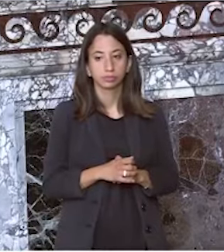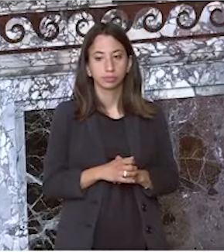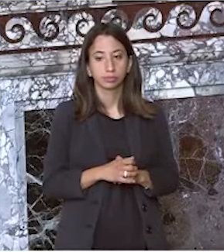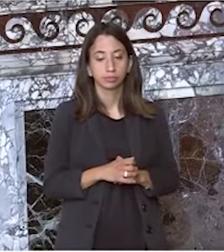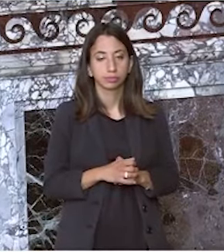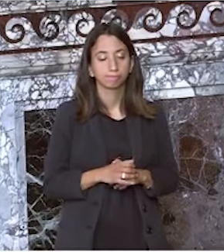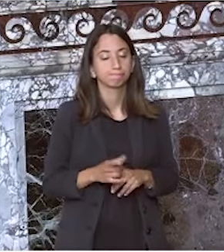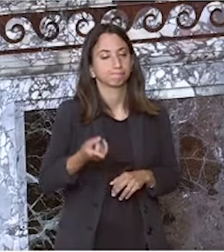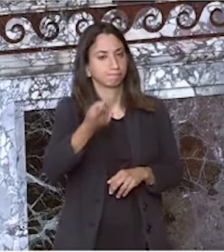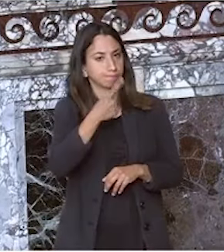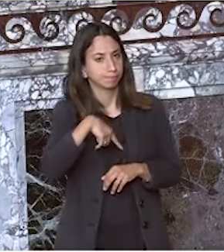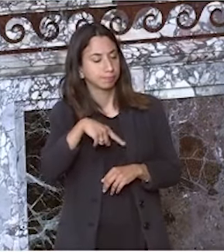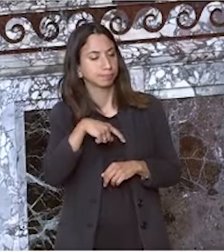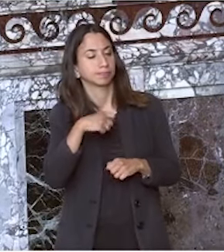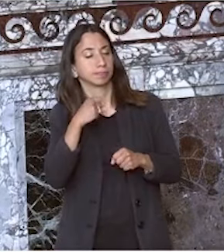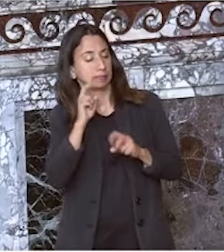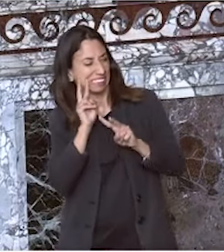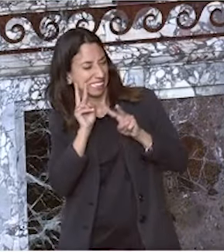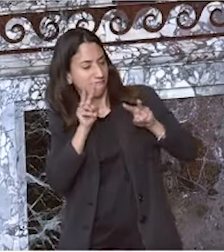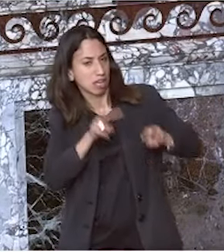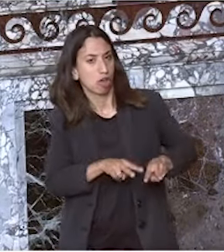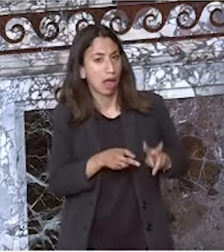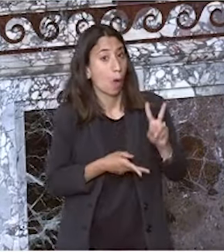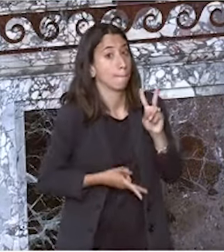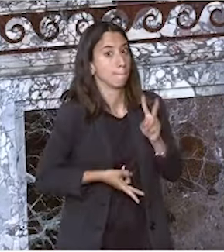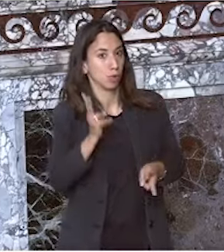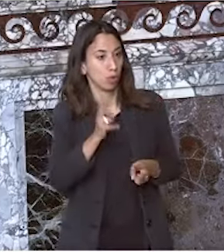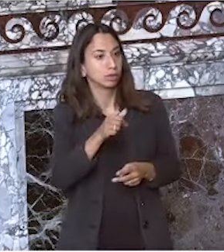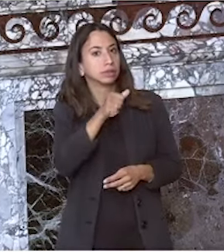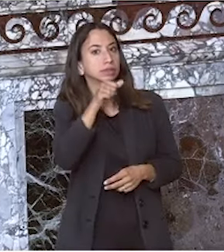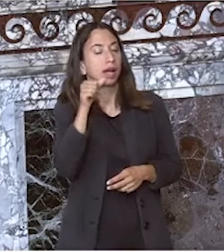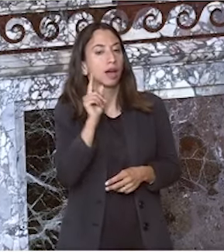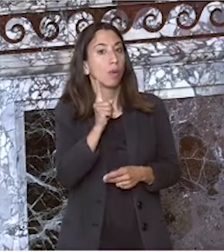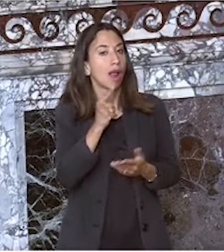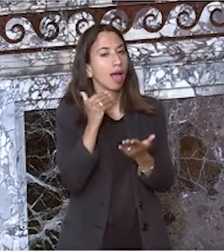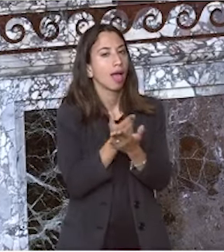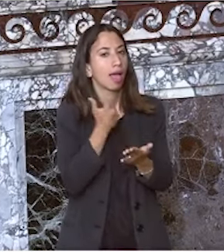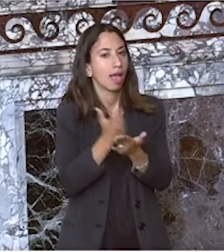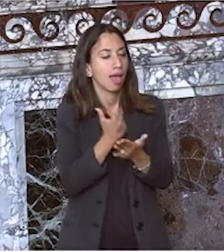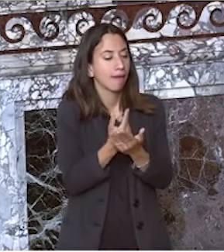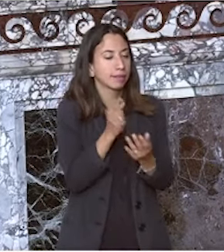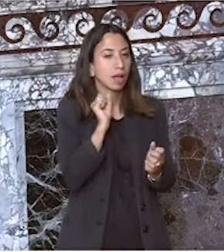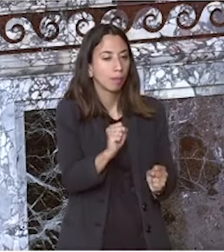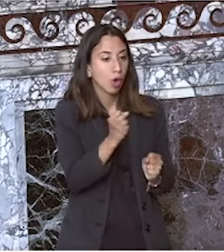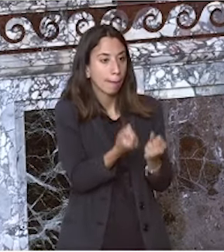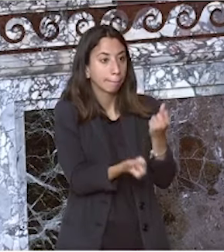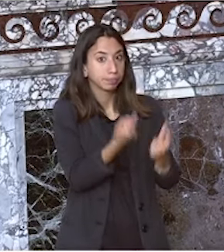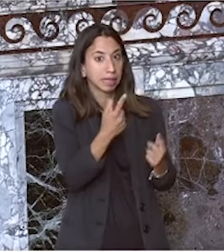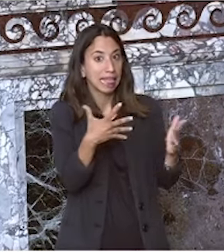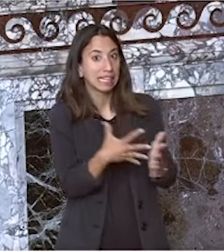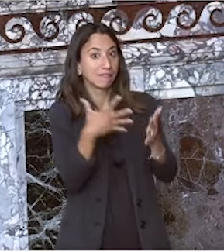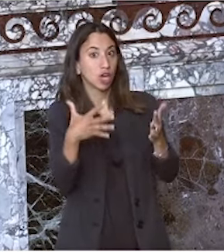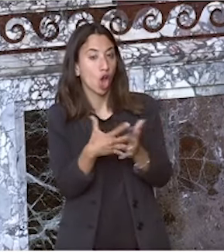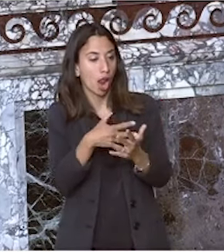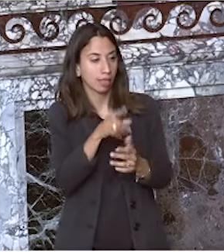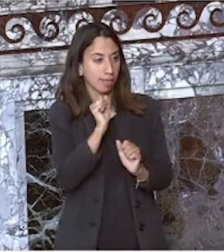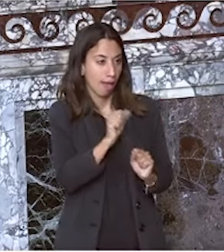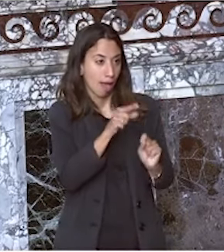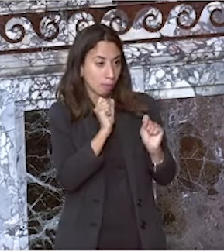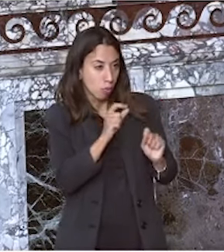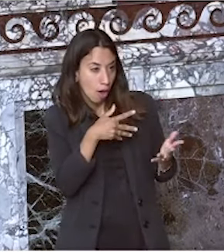Abbiamo intensificato l'azione di vigilanza per prevenire e affrontare tempestivamente casi di difficoltà riconducibili a debolezze nel